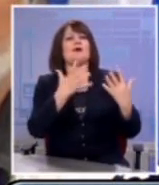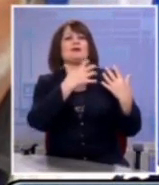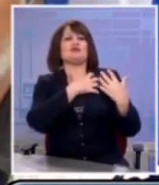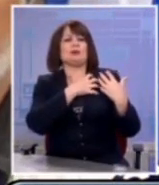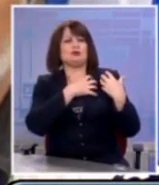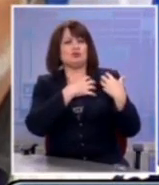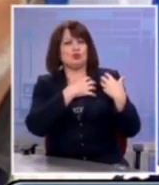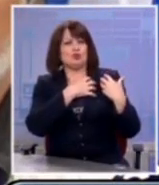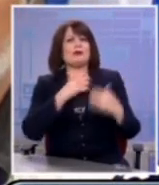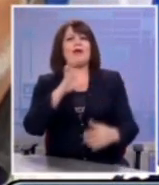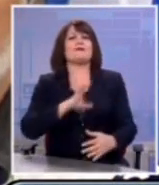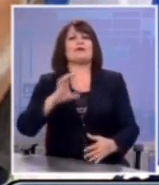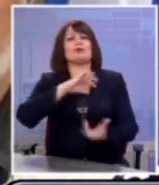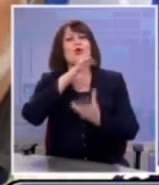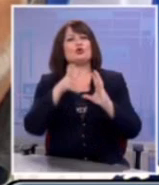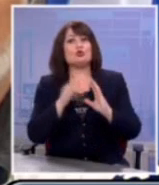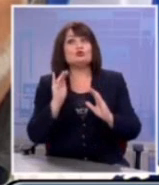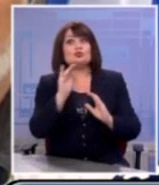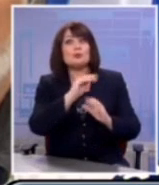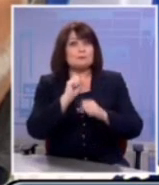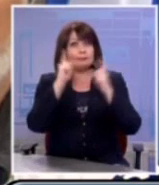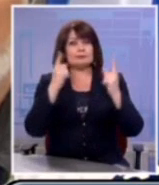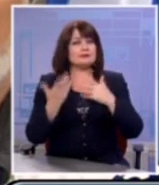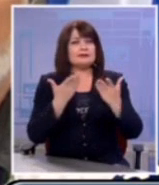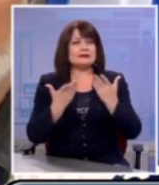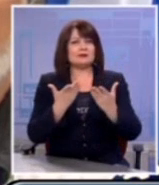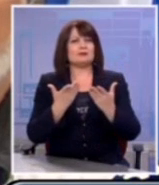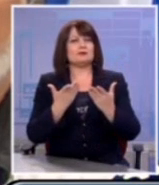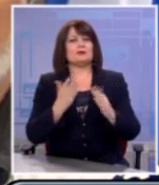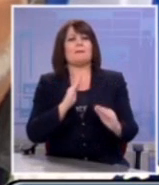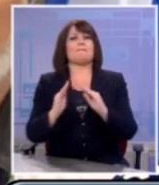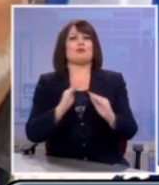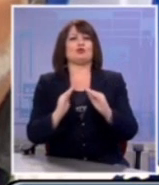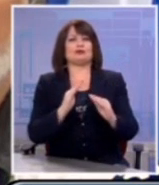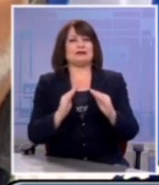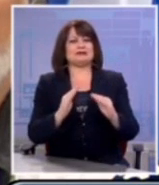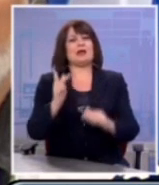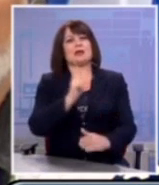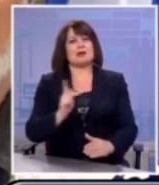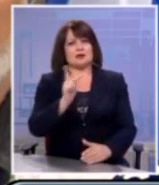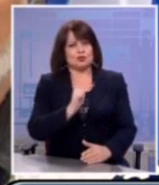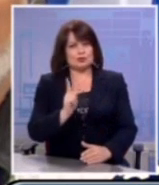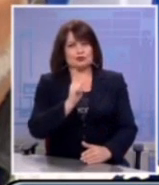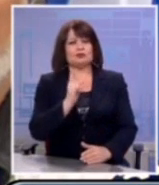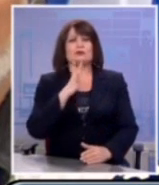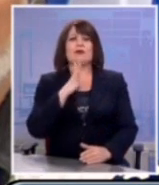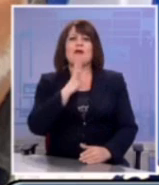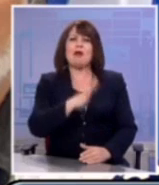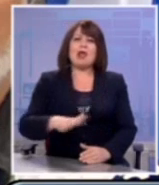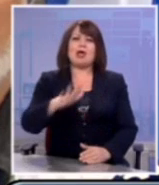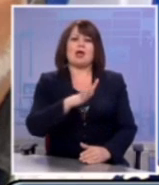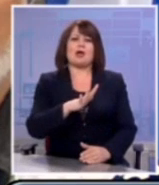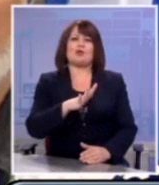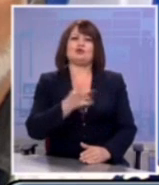αξιωματούχων της Ευρώπης και του κόσμου, προκειμένου να προστατευθεί και η κοινωνία και ο λαός, αλλά